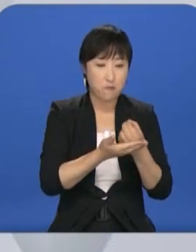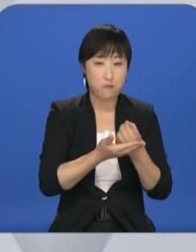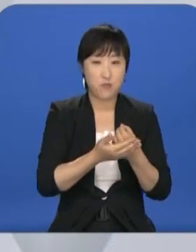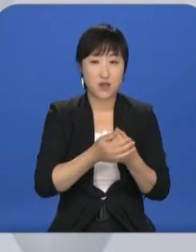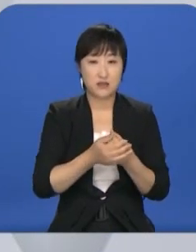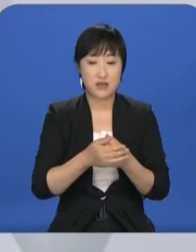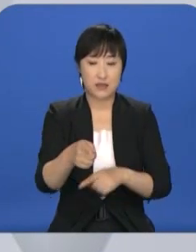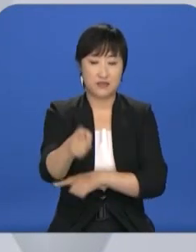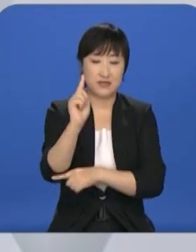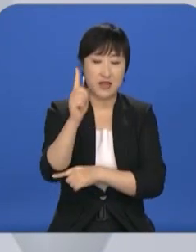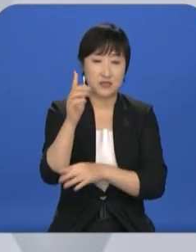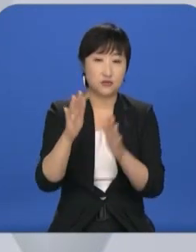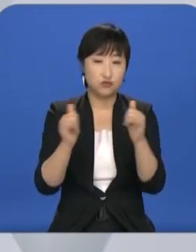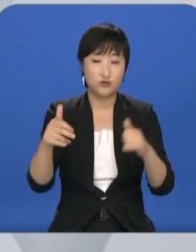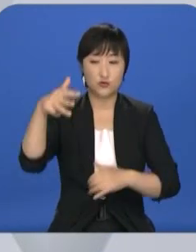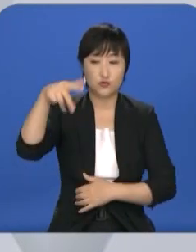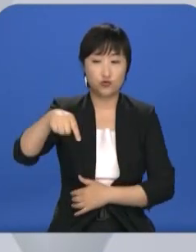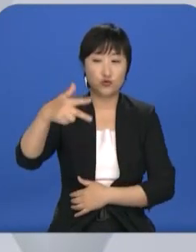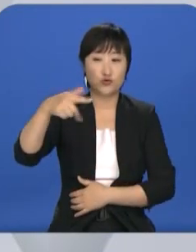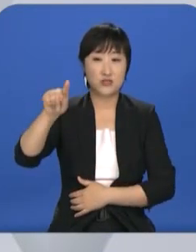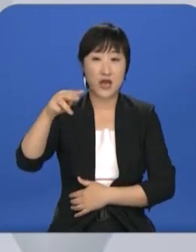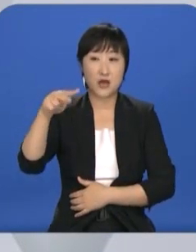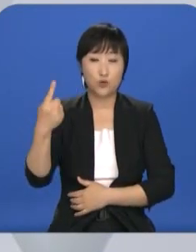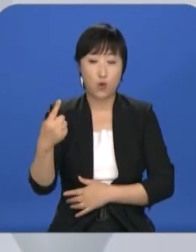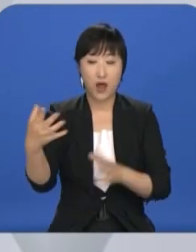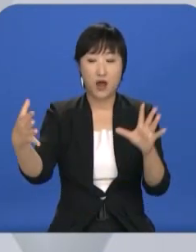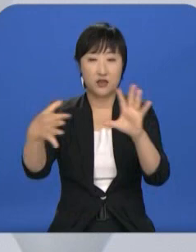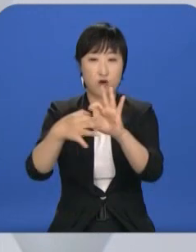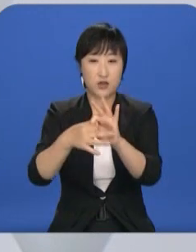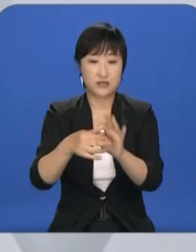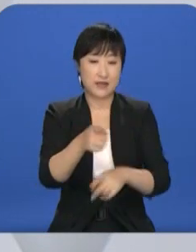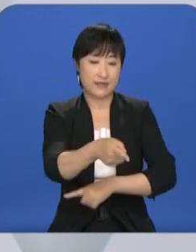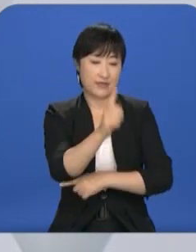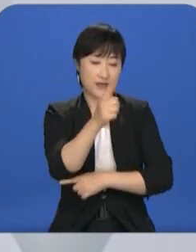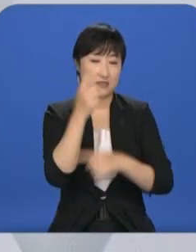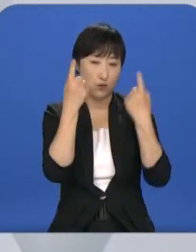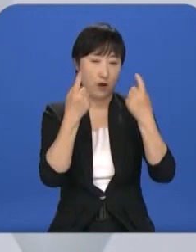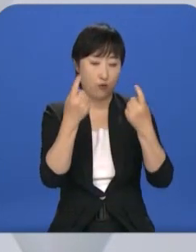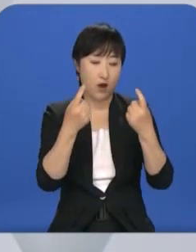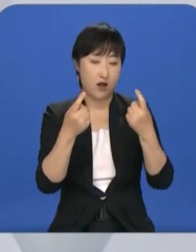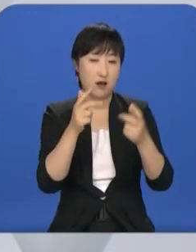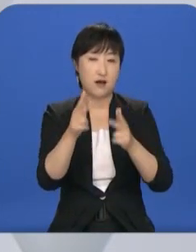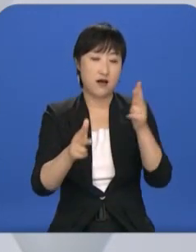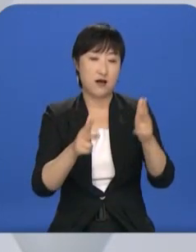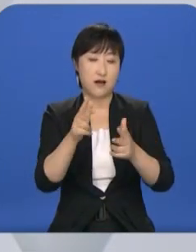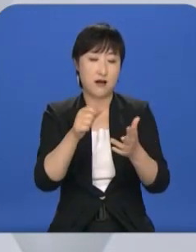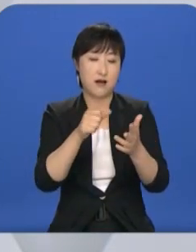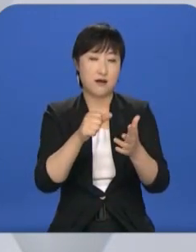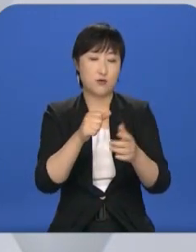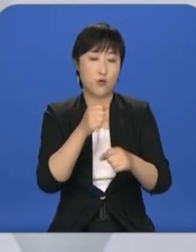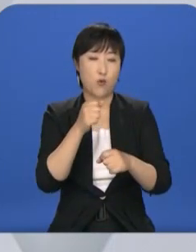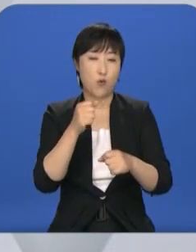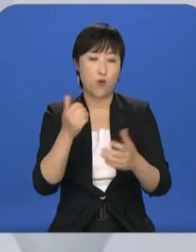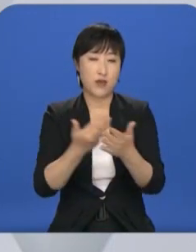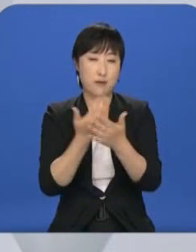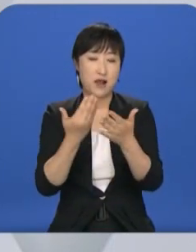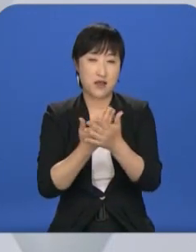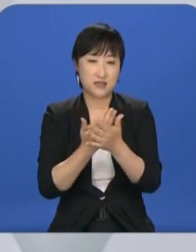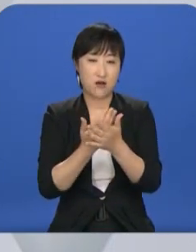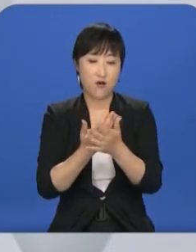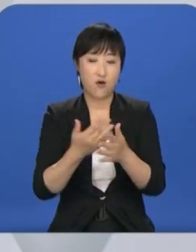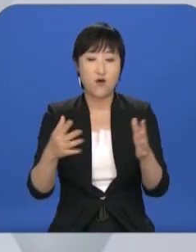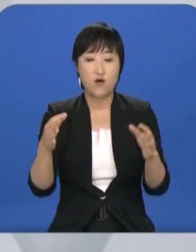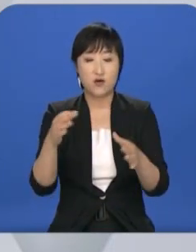낚시꾼들을 추자도하고 같이 연계해서 낚시 관광 상품으로 개발해서 최대한